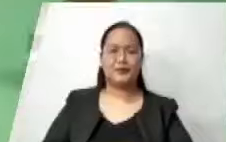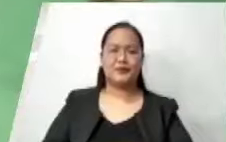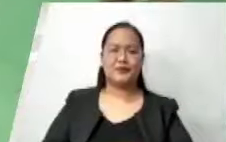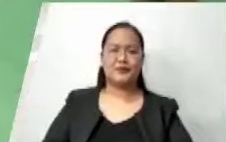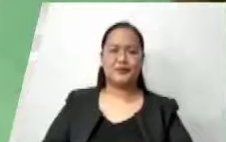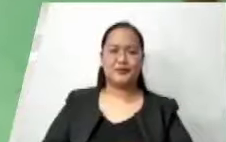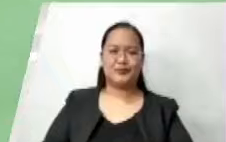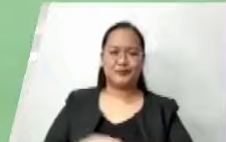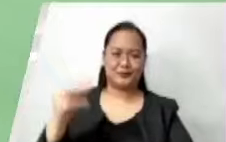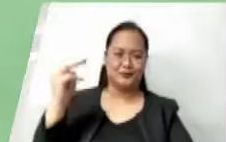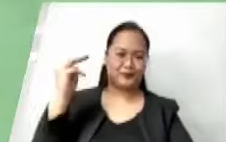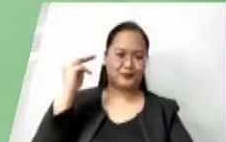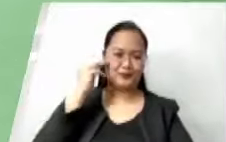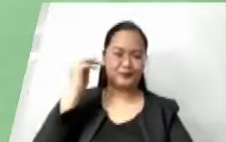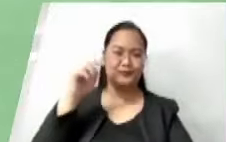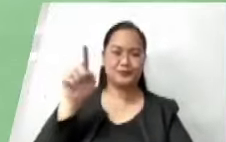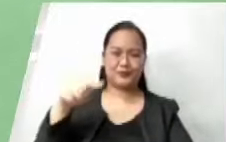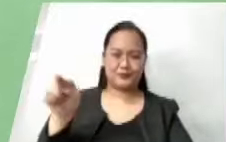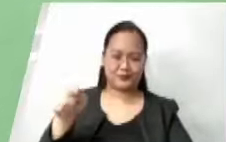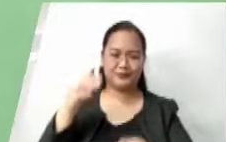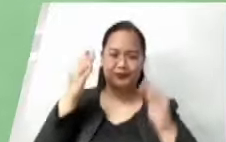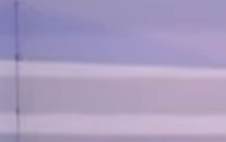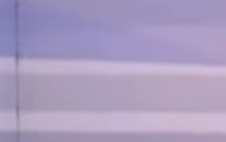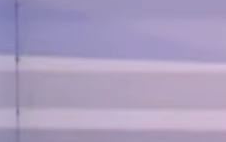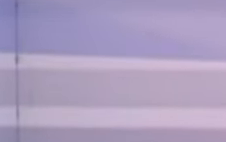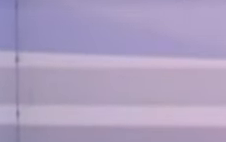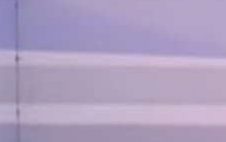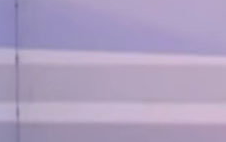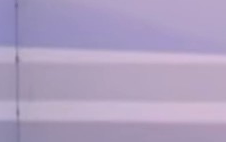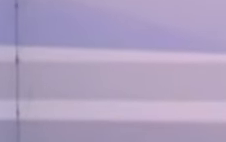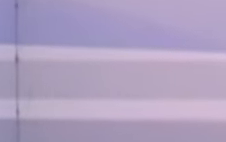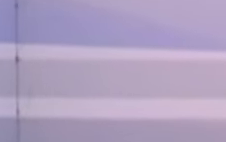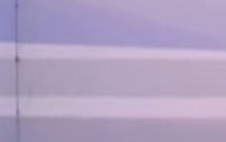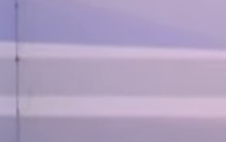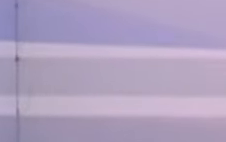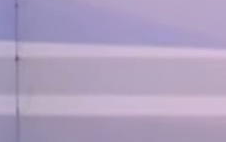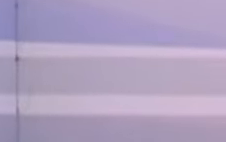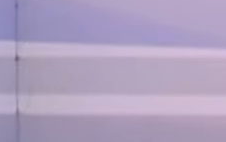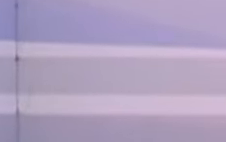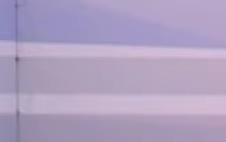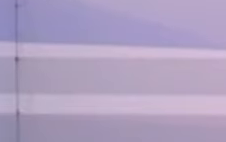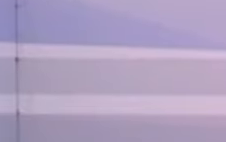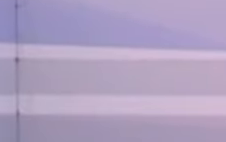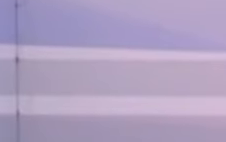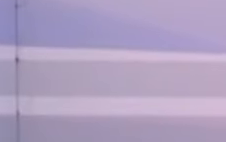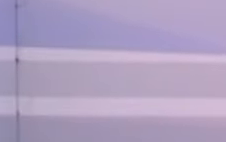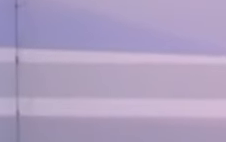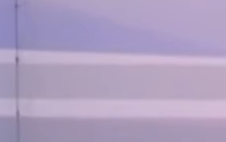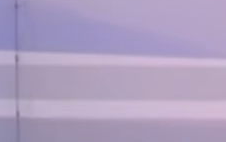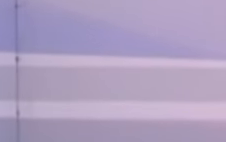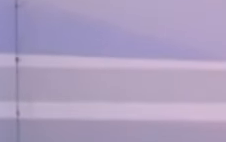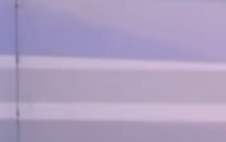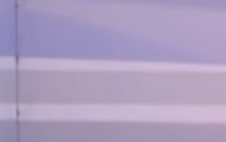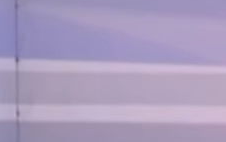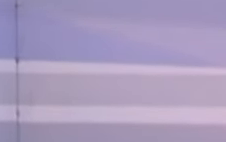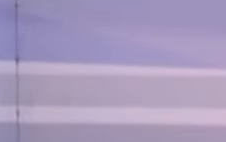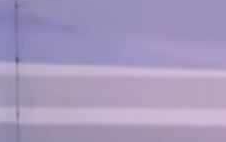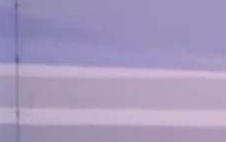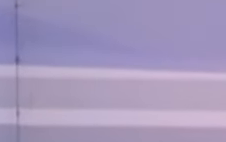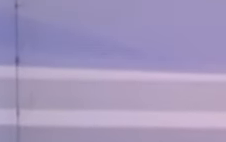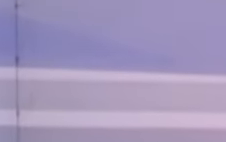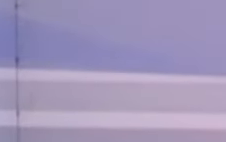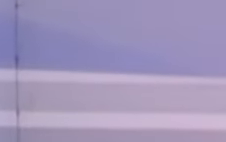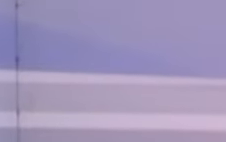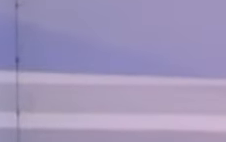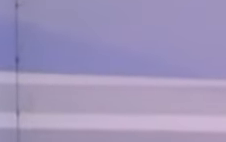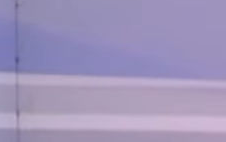Salazar, nakatutok 24 oras. Baka puso, patuloy na tumutok sa mga balita, mag-subscribe sa GMA Integrated News